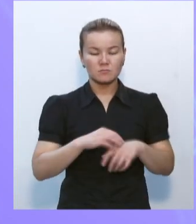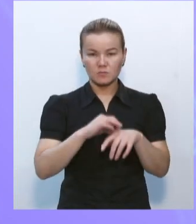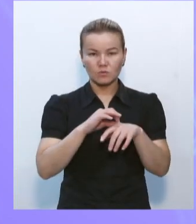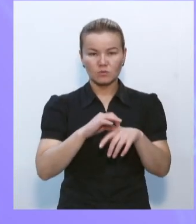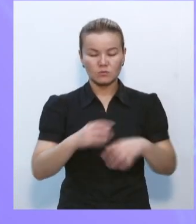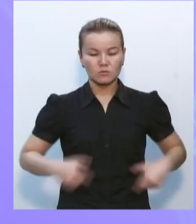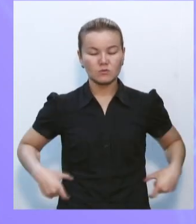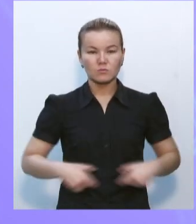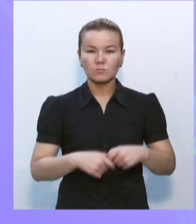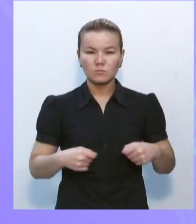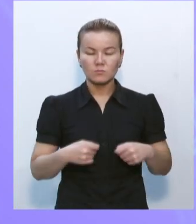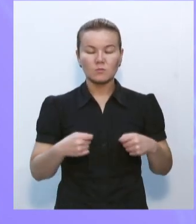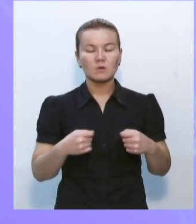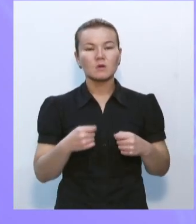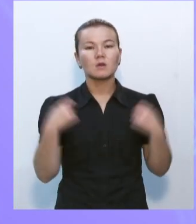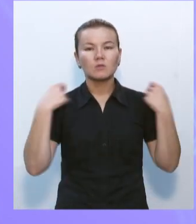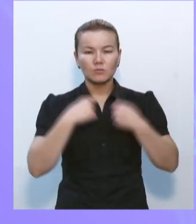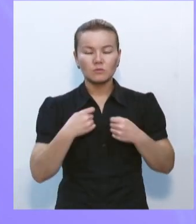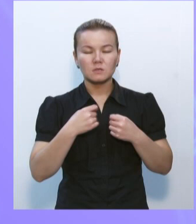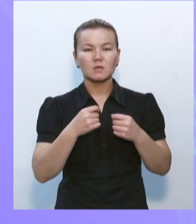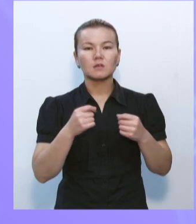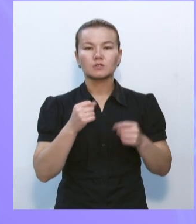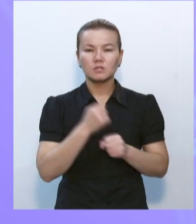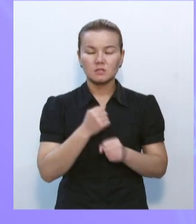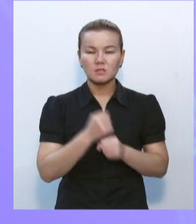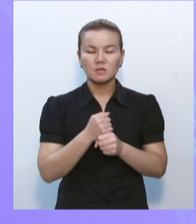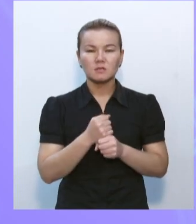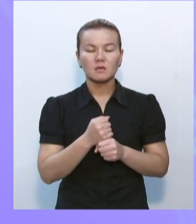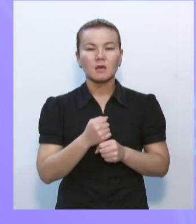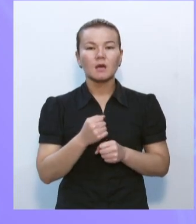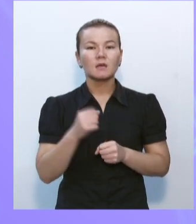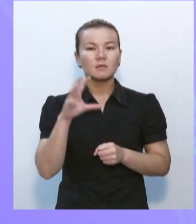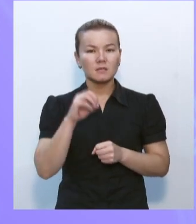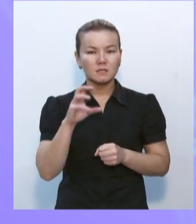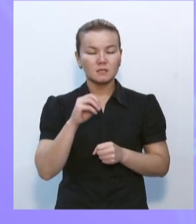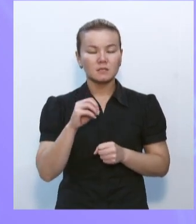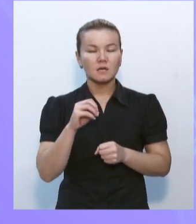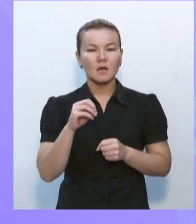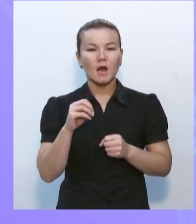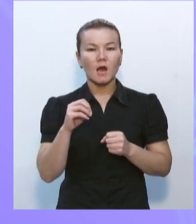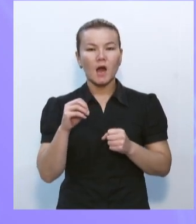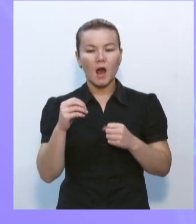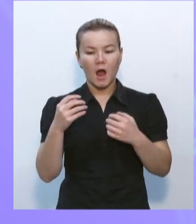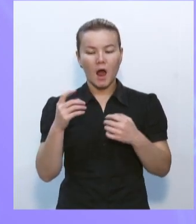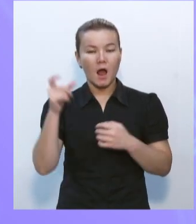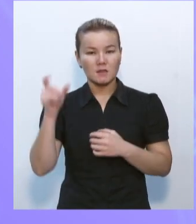Териден күрмө тигилет. Ит адамдын үйүн кайтарат.